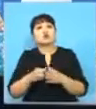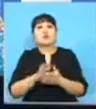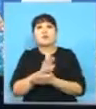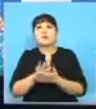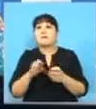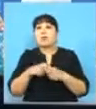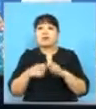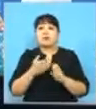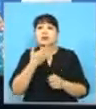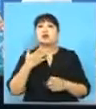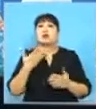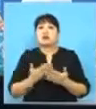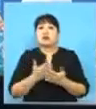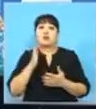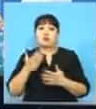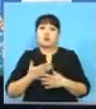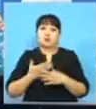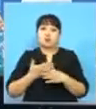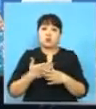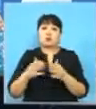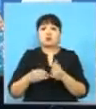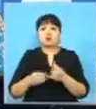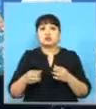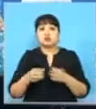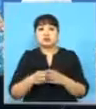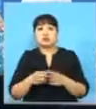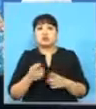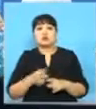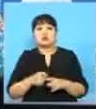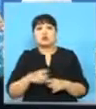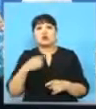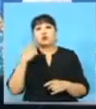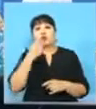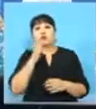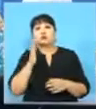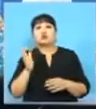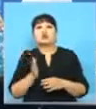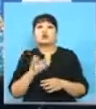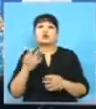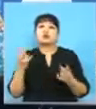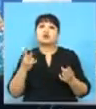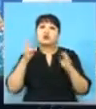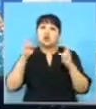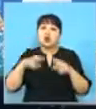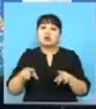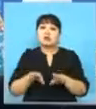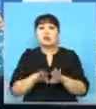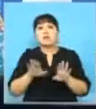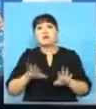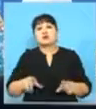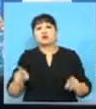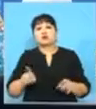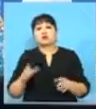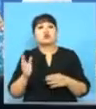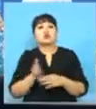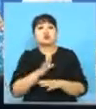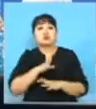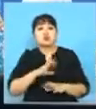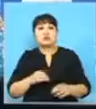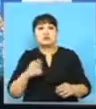Без всяких сносов, Серег. Если будет снос, да, год будет ждать этот снос. Надо найти такое место, чтобы сноса не